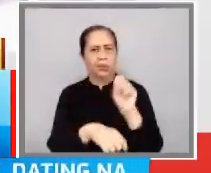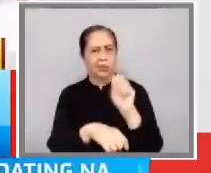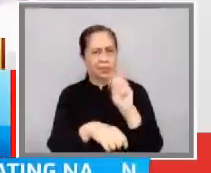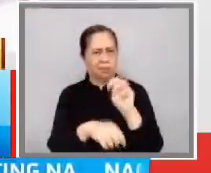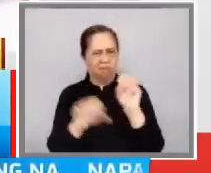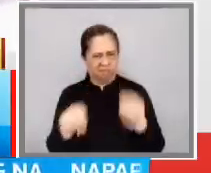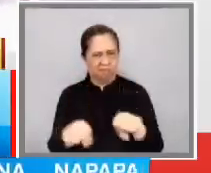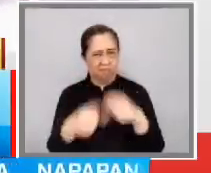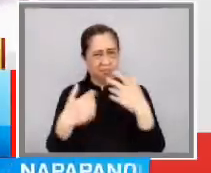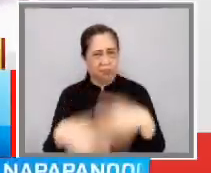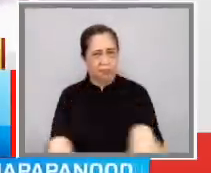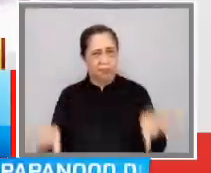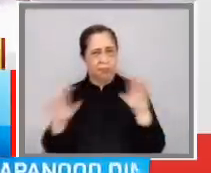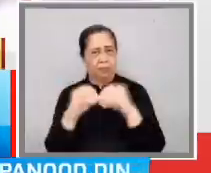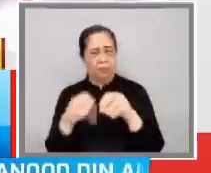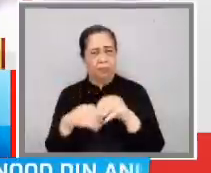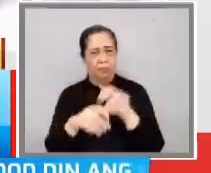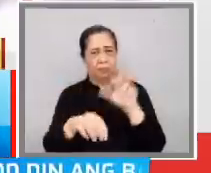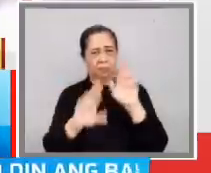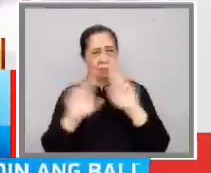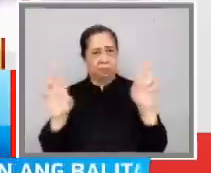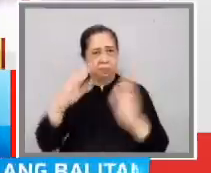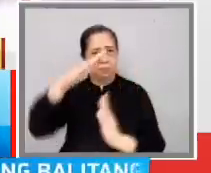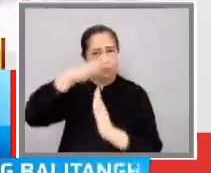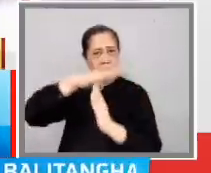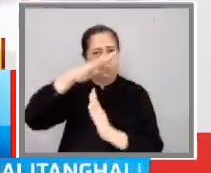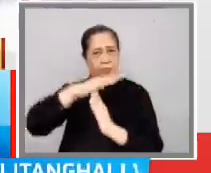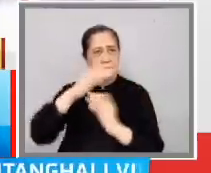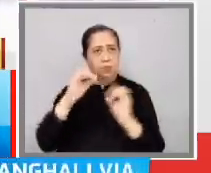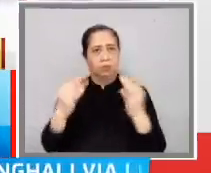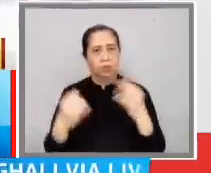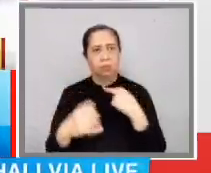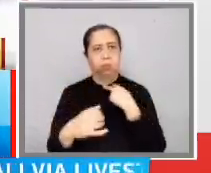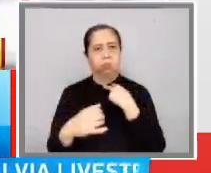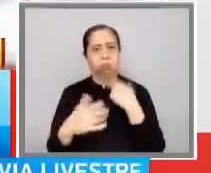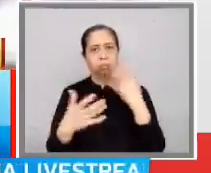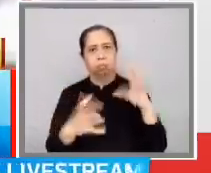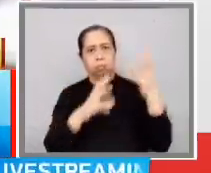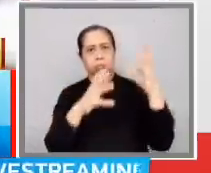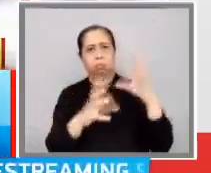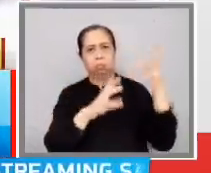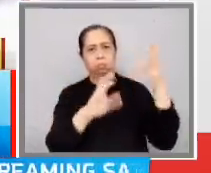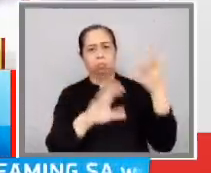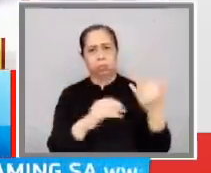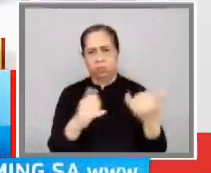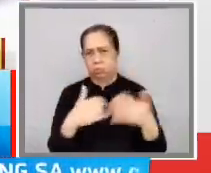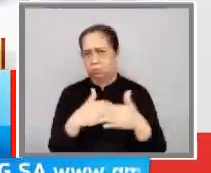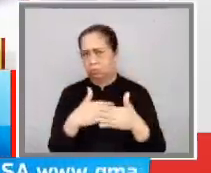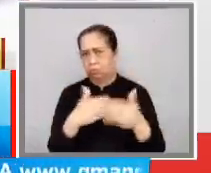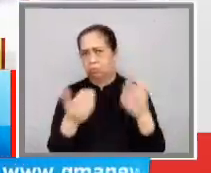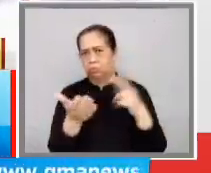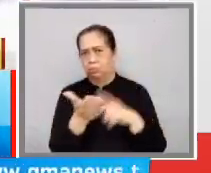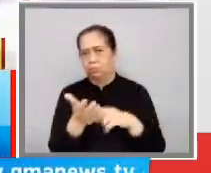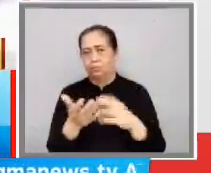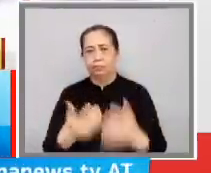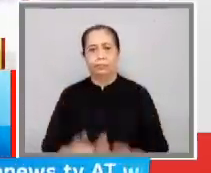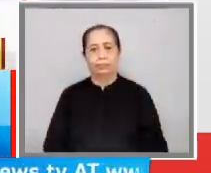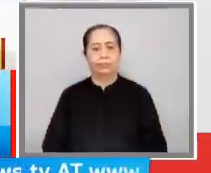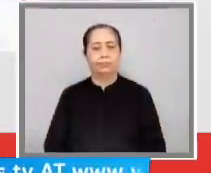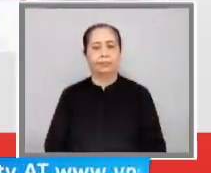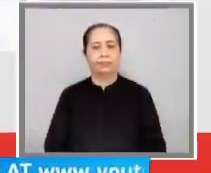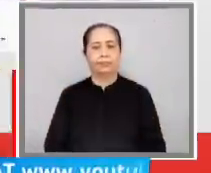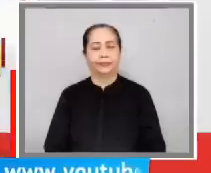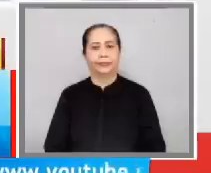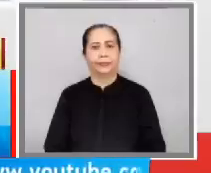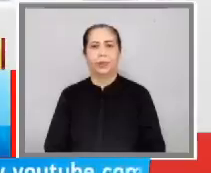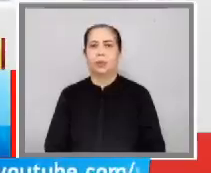matapos yung lahat ng ito sa itinakda nyong deadline kung ngayon pa lang may mga ganitong aberya na sa registration? Wala